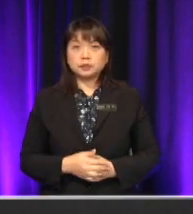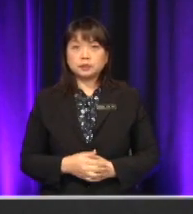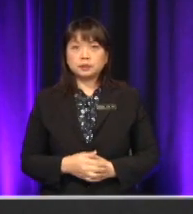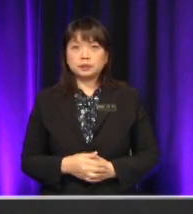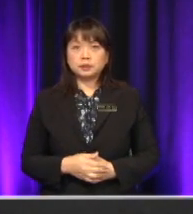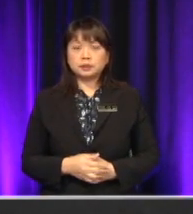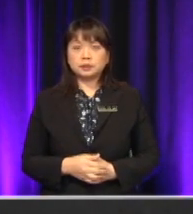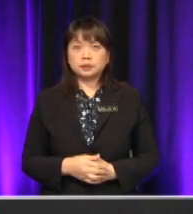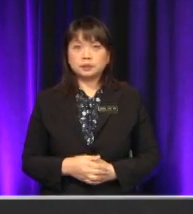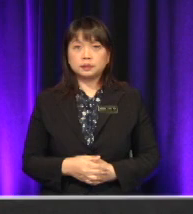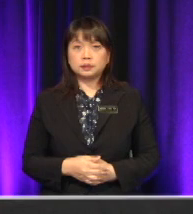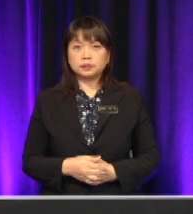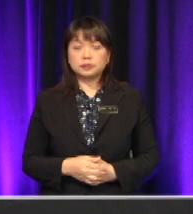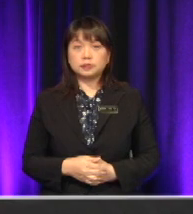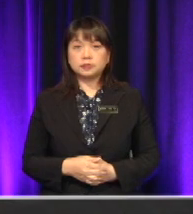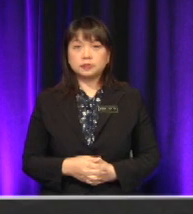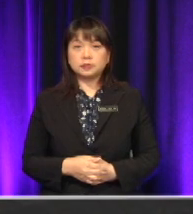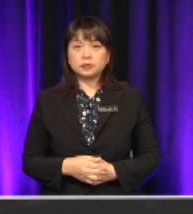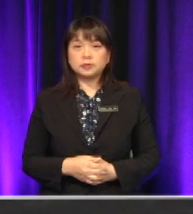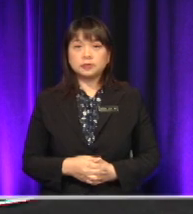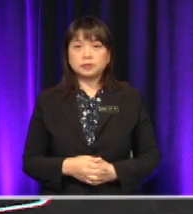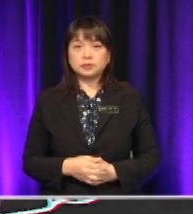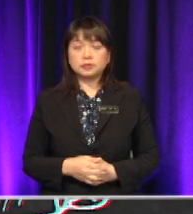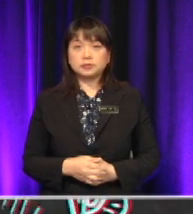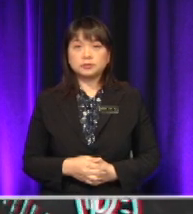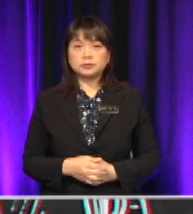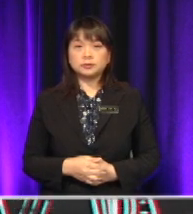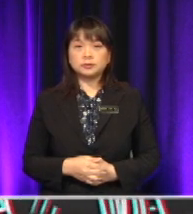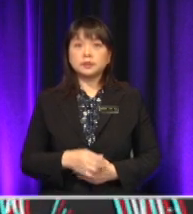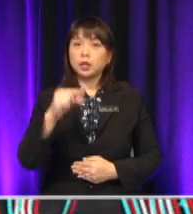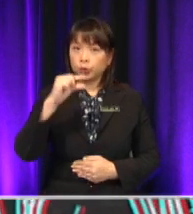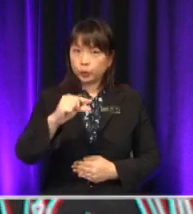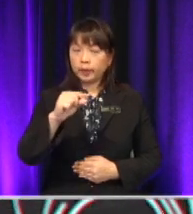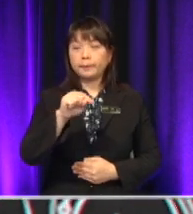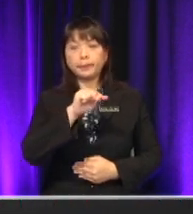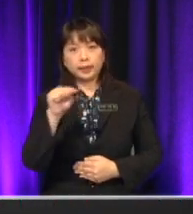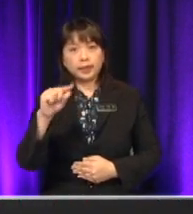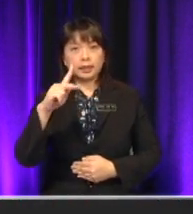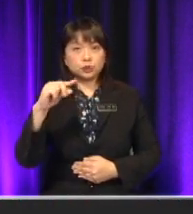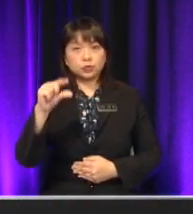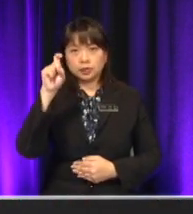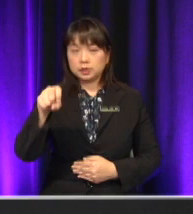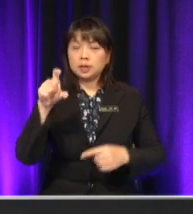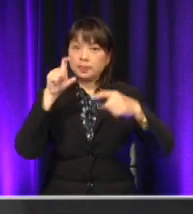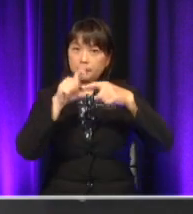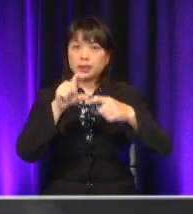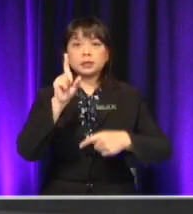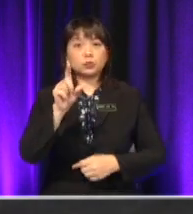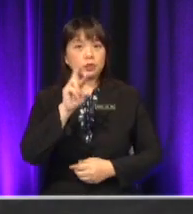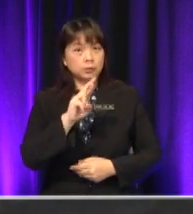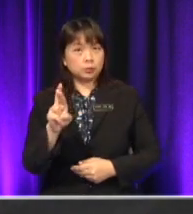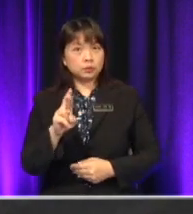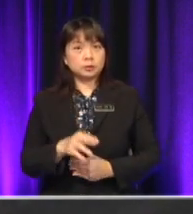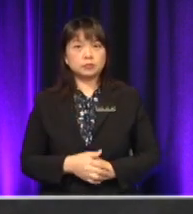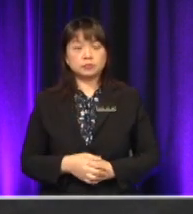ke kg, saya rasa kena bahagi 1000, cikgu. Bahagi 1000? Bahagi 1000. Okey. Maka kalau